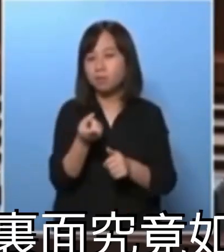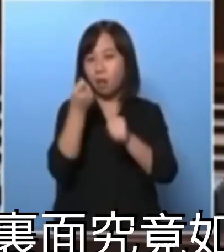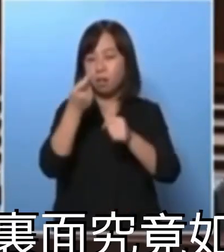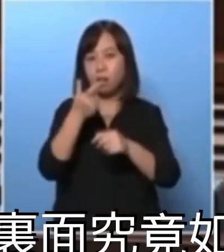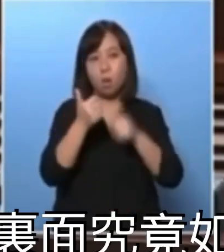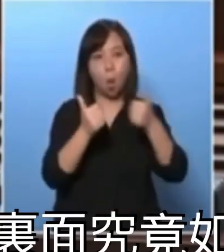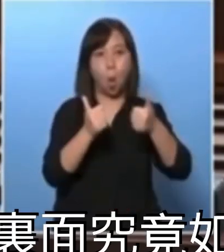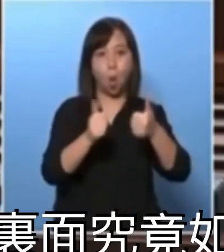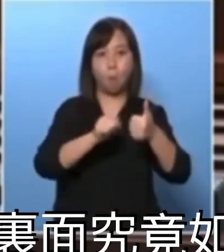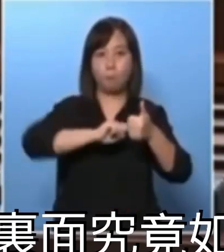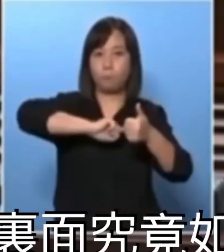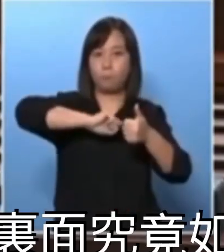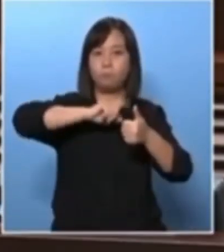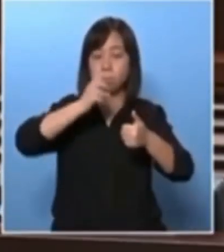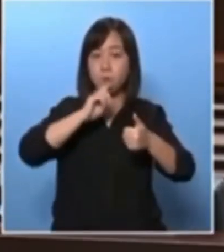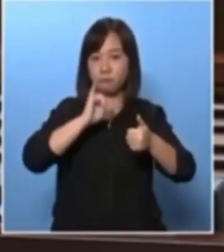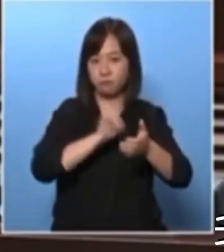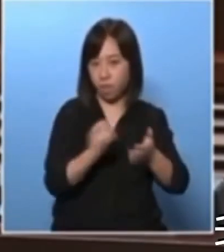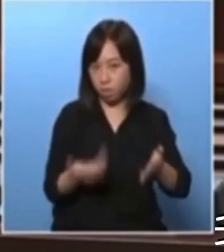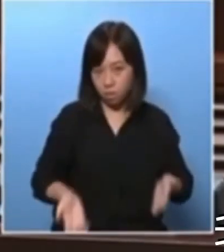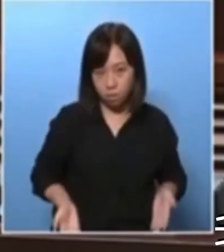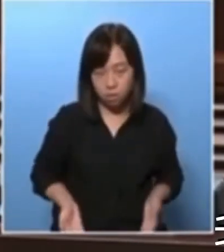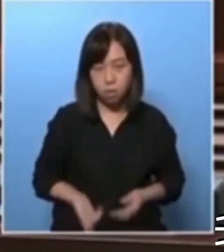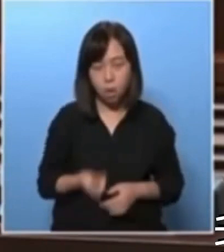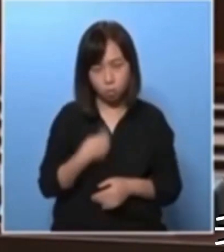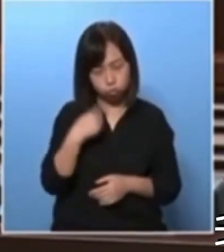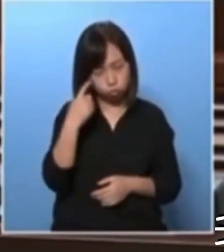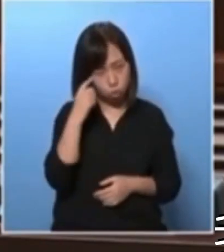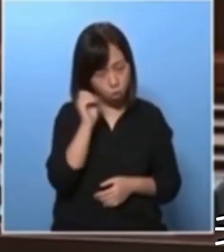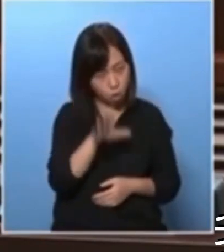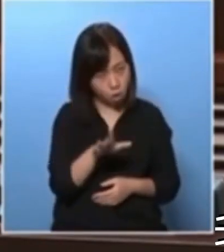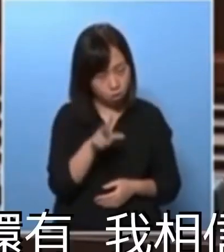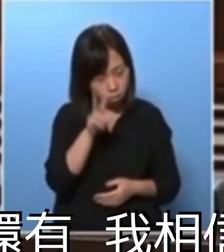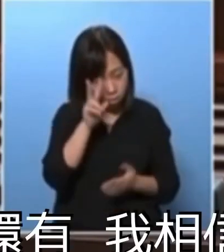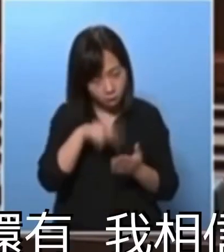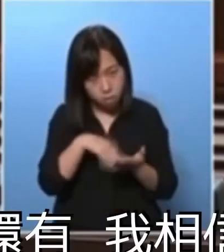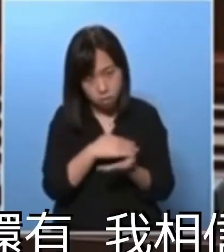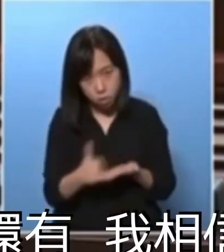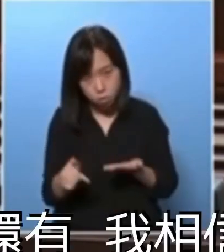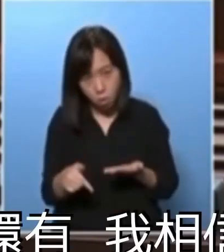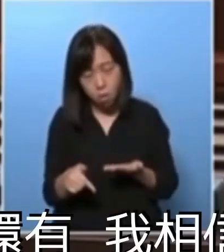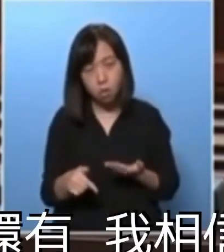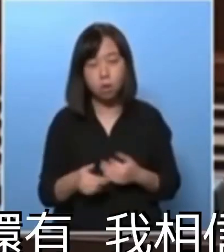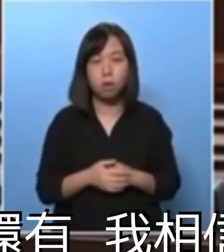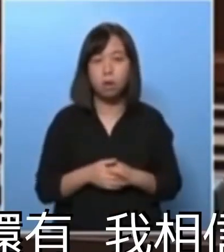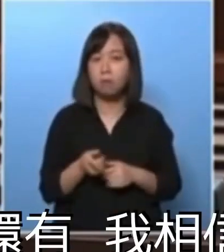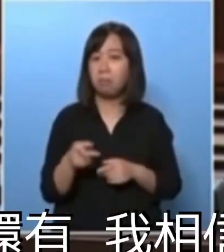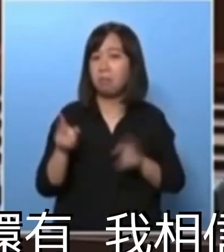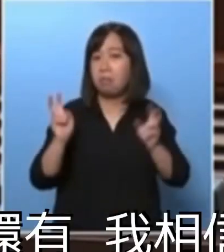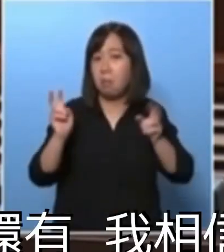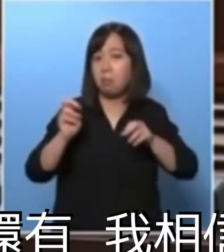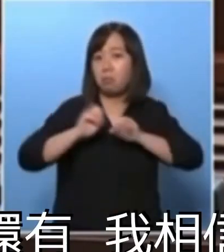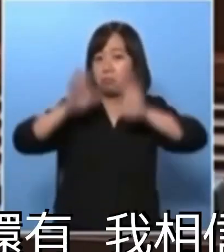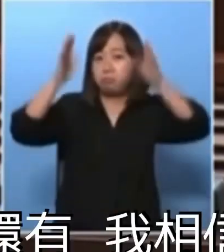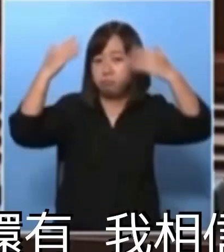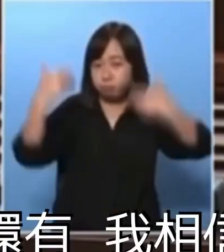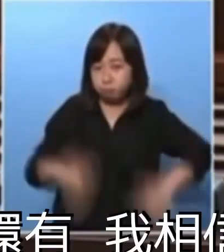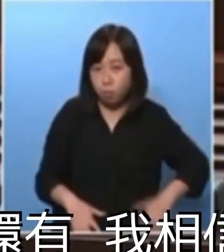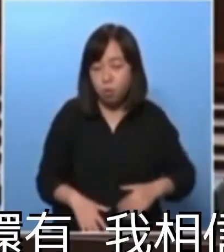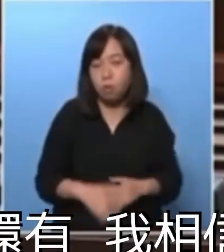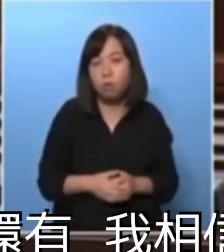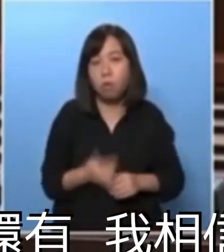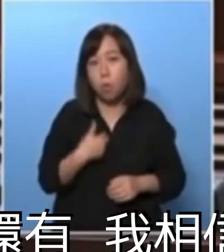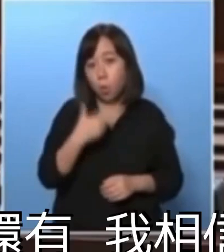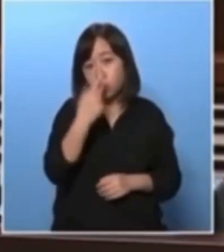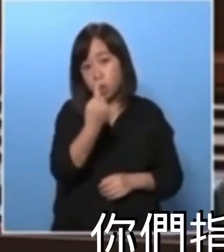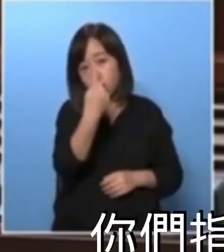利系可以有分嘅？我要搞清楚呢个问题。仲有出咗条咁嘅试题，唔系我相信唔系一